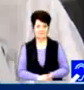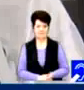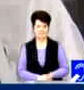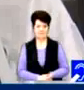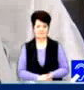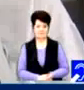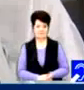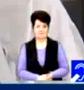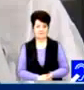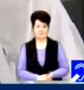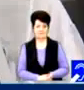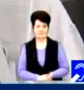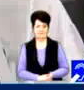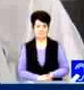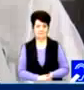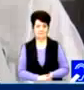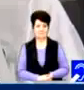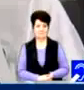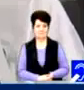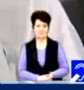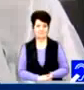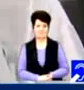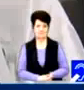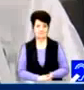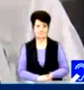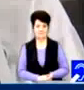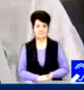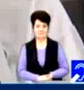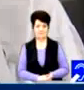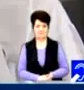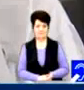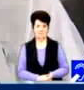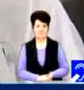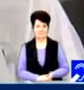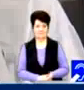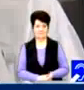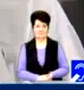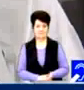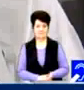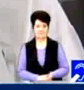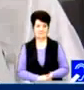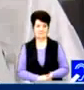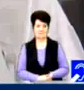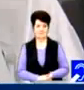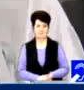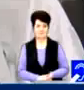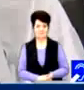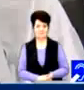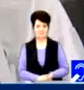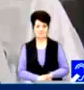bi kase napa 50 i Sad nas ima Evo za neol Dana 150.000 i